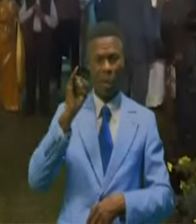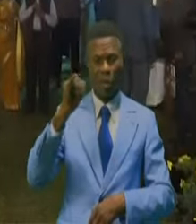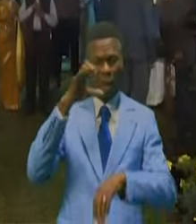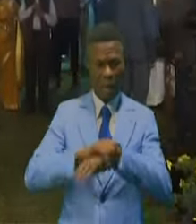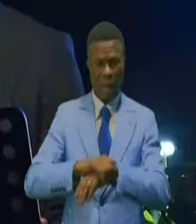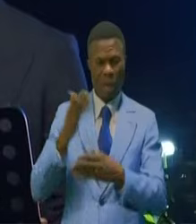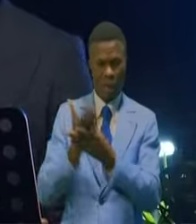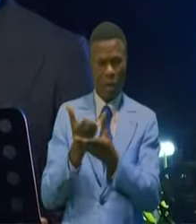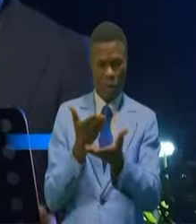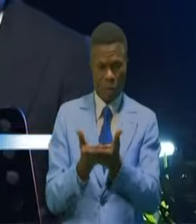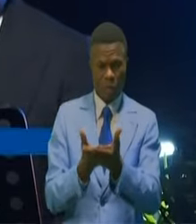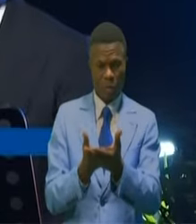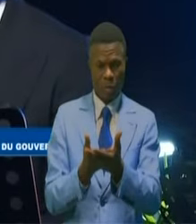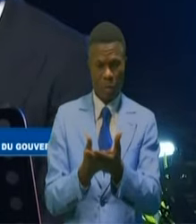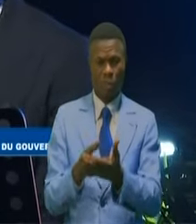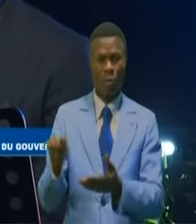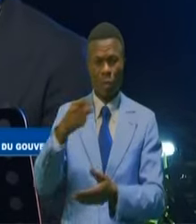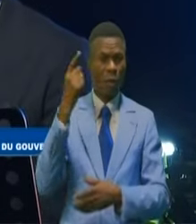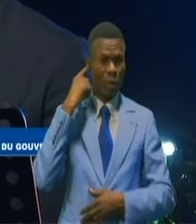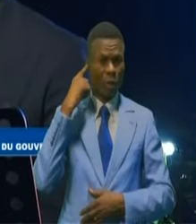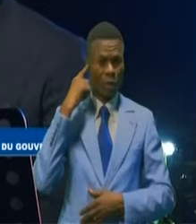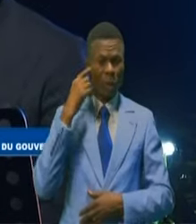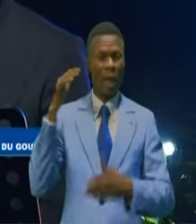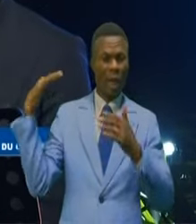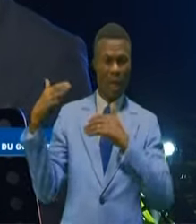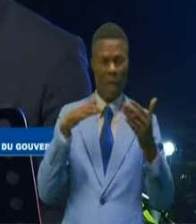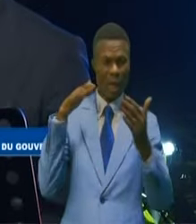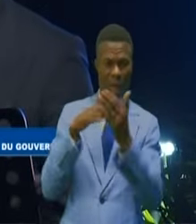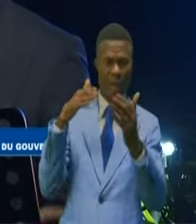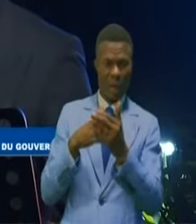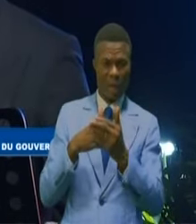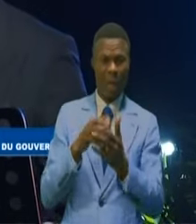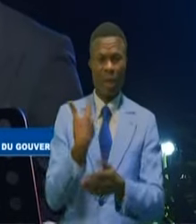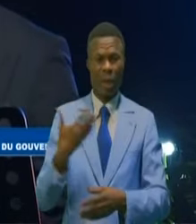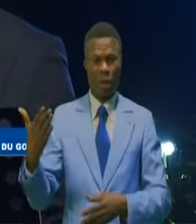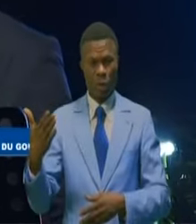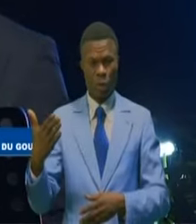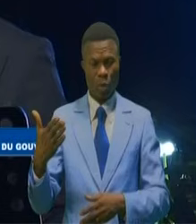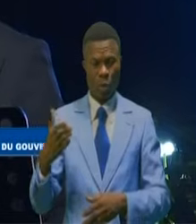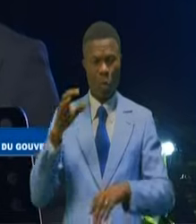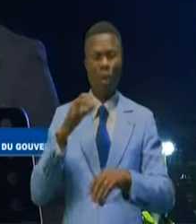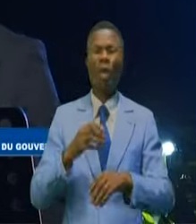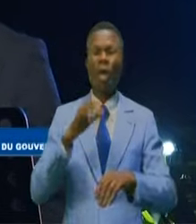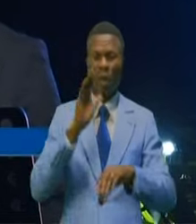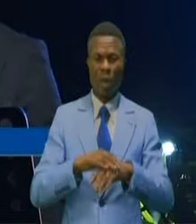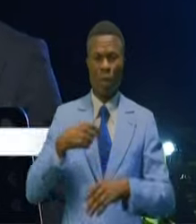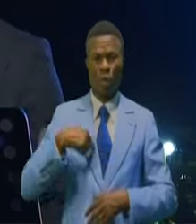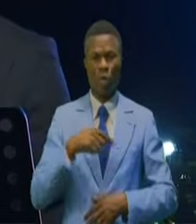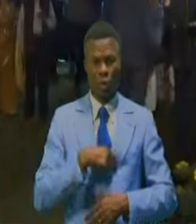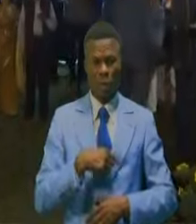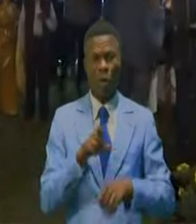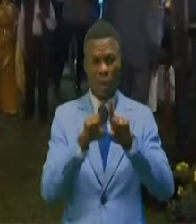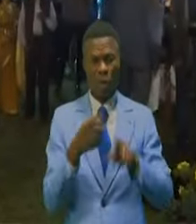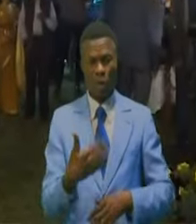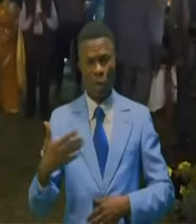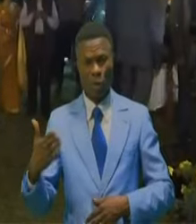du dossier. Vous avez parlé tout à l'heure de l'agression rwandaise, c'est quelque chose qui nous tient beaucoup, mais c'est aussi quelque chose